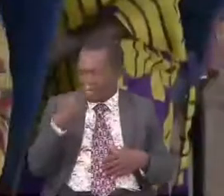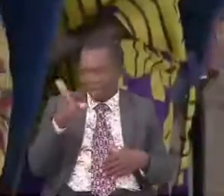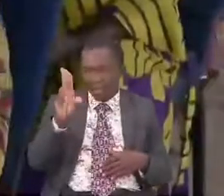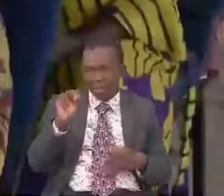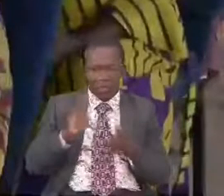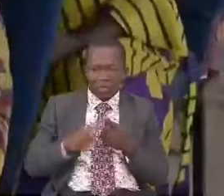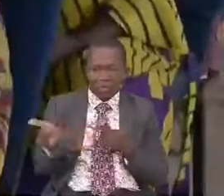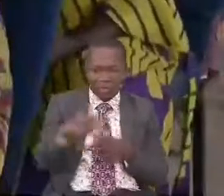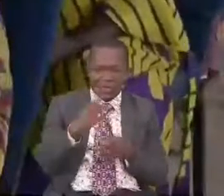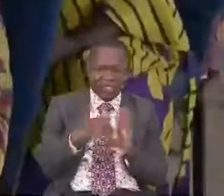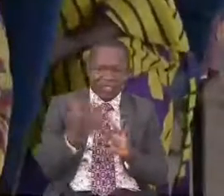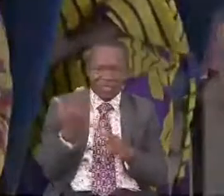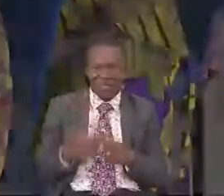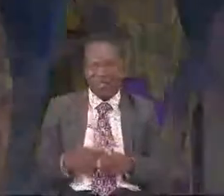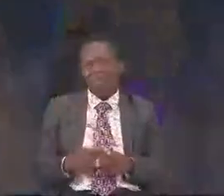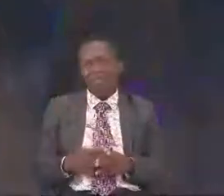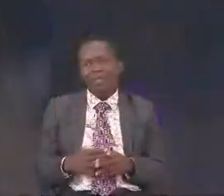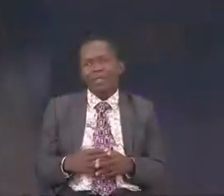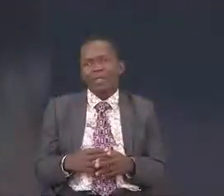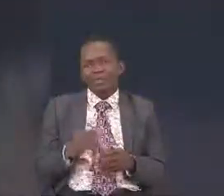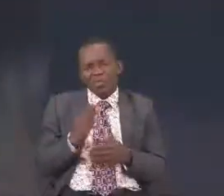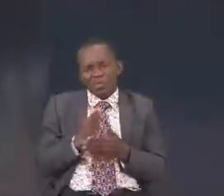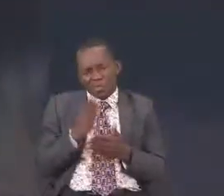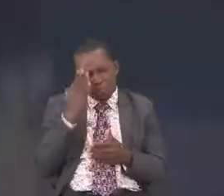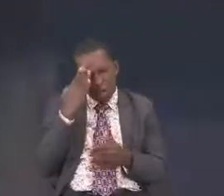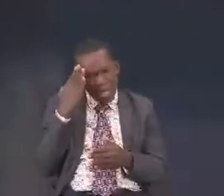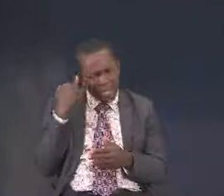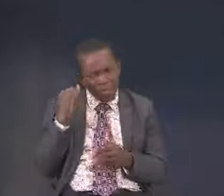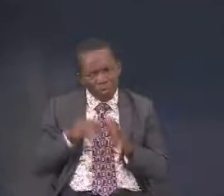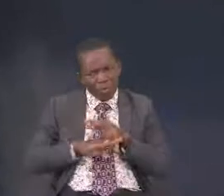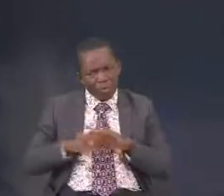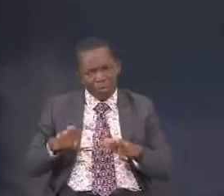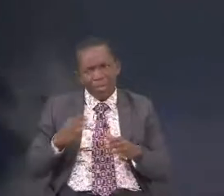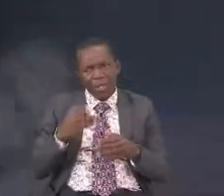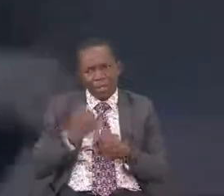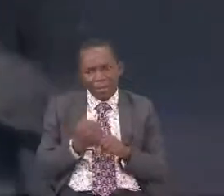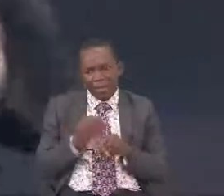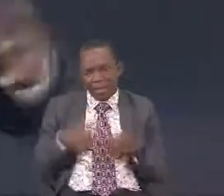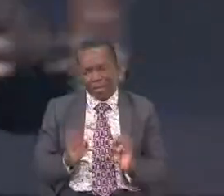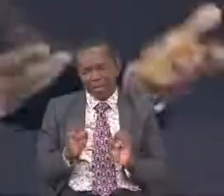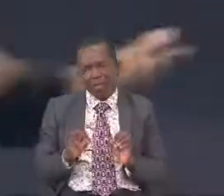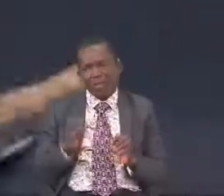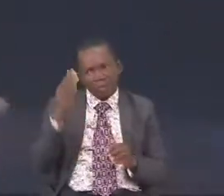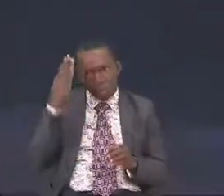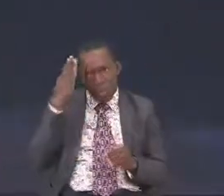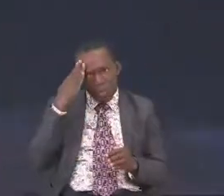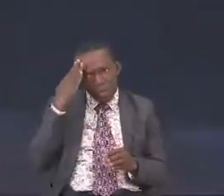Vous savez pourquoi? Nous ne faisons pas des efforts. Vous savez pourquoi? Nous ne posons pas de questions. Vous savez pourquoi? Nous ne demandons